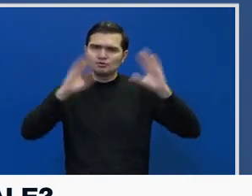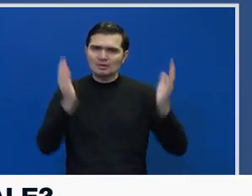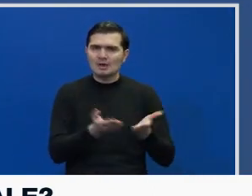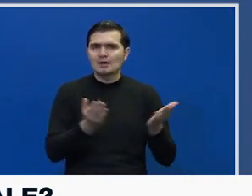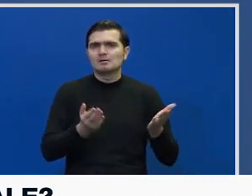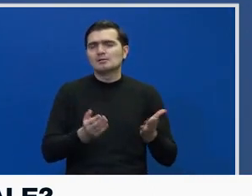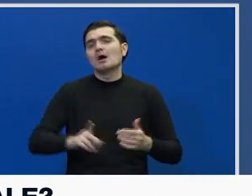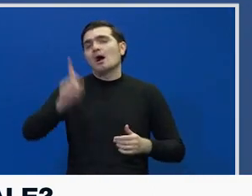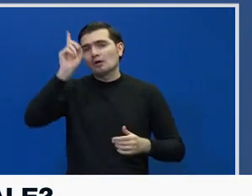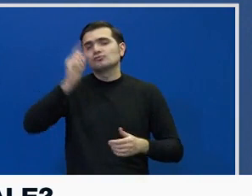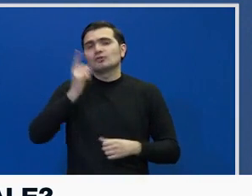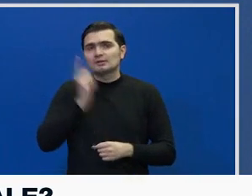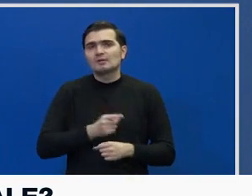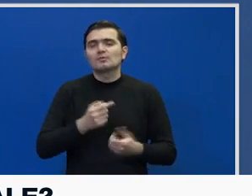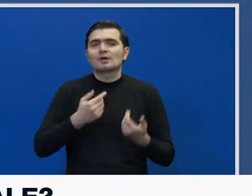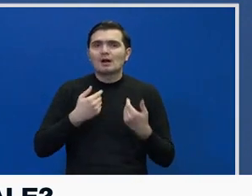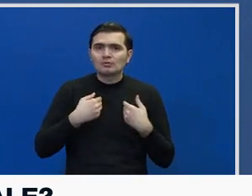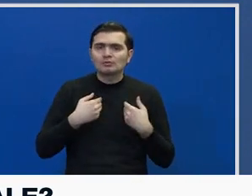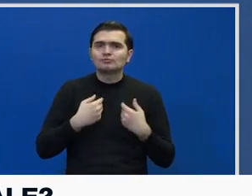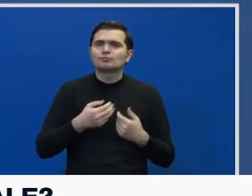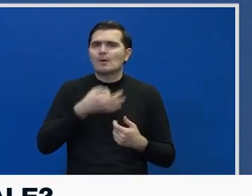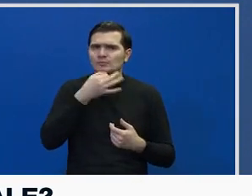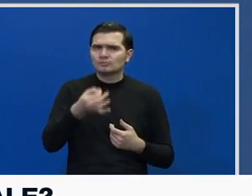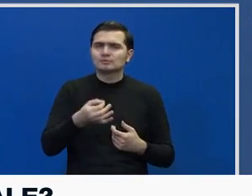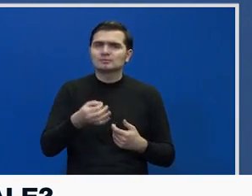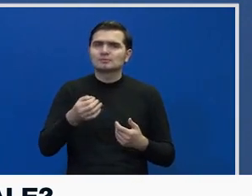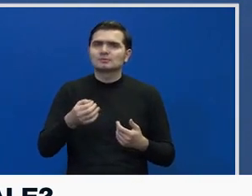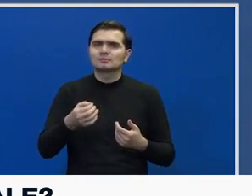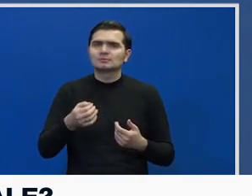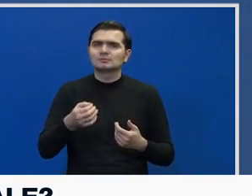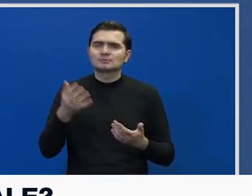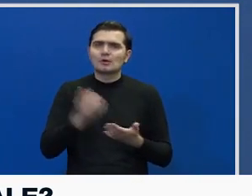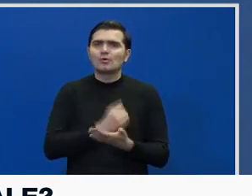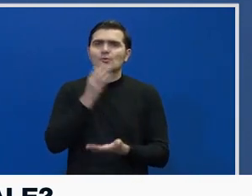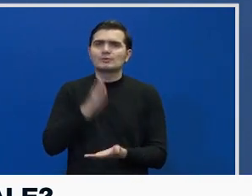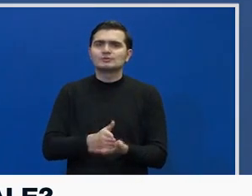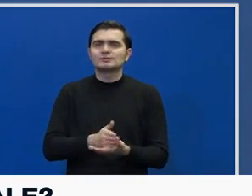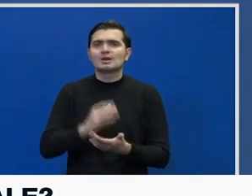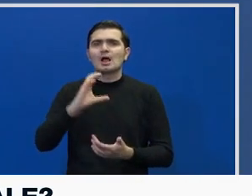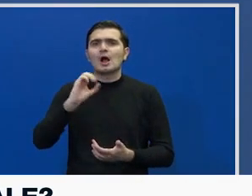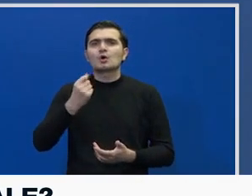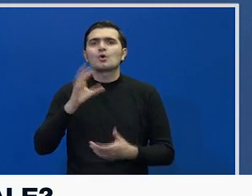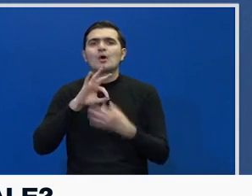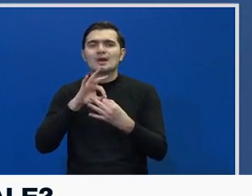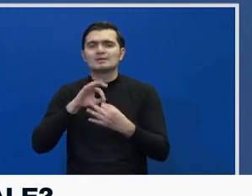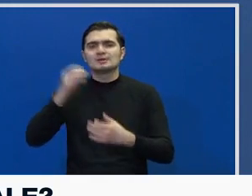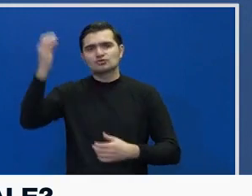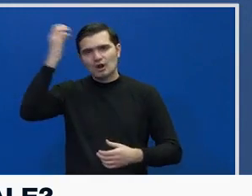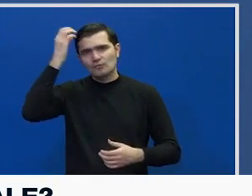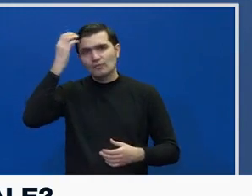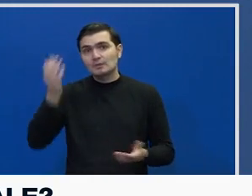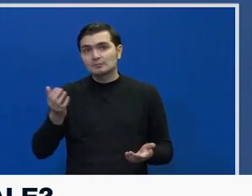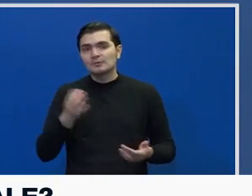general, atunci va trebui, cum am precizat, să fie luată decizia la nivelul coaliției, la nivelul